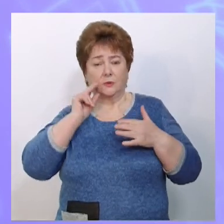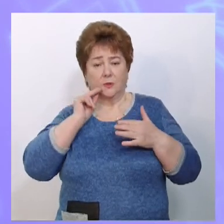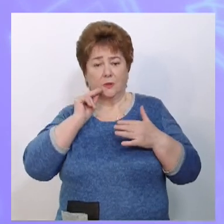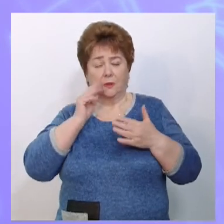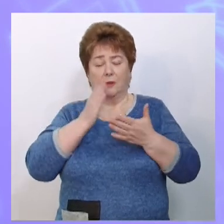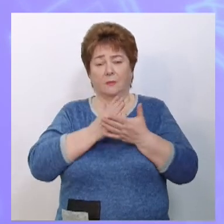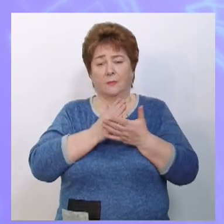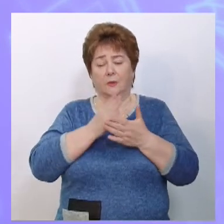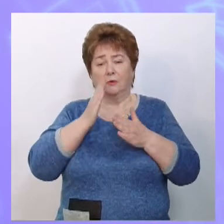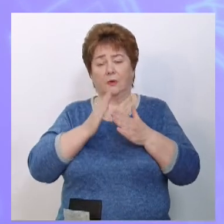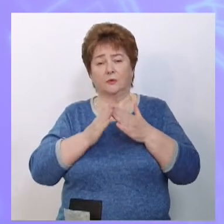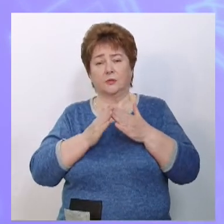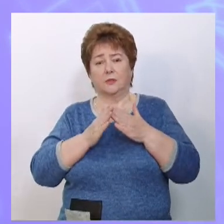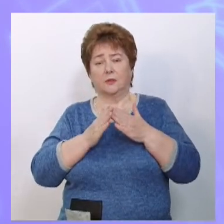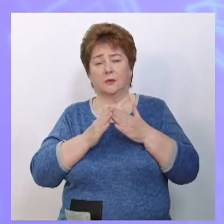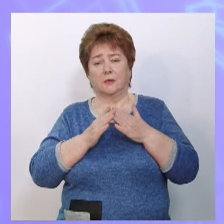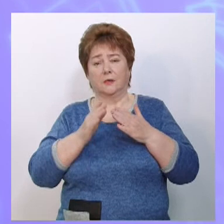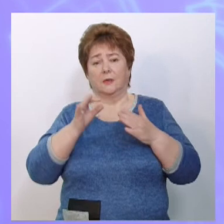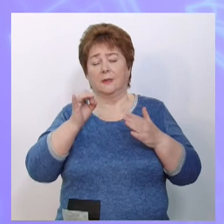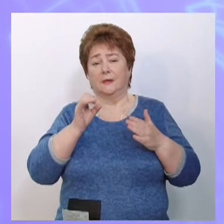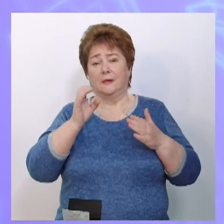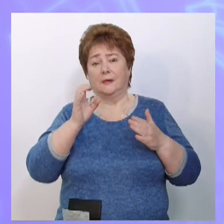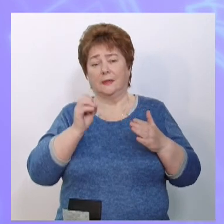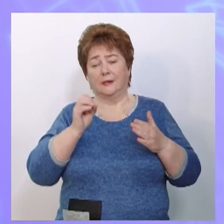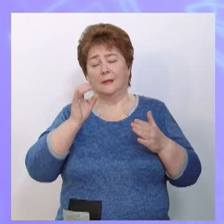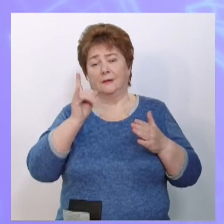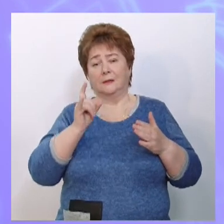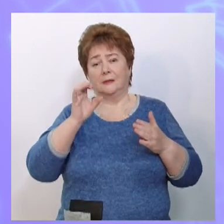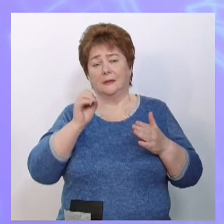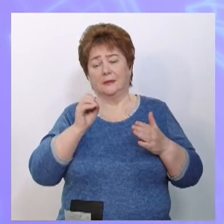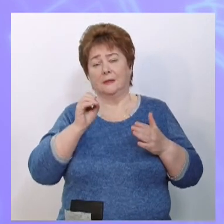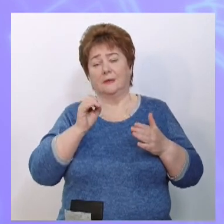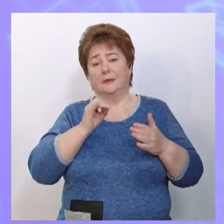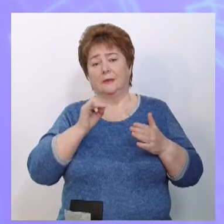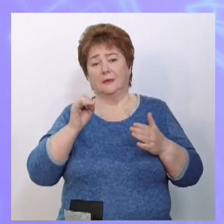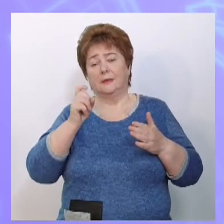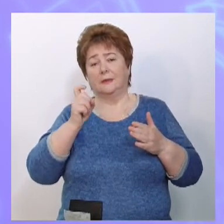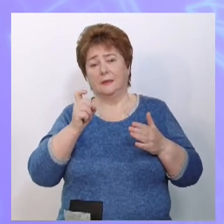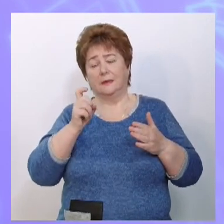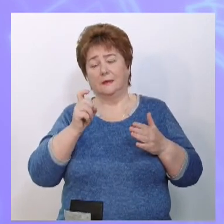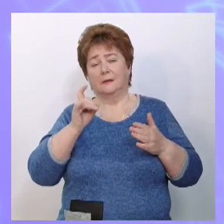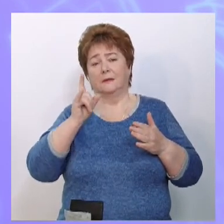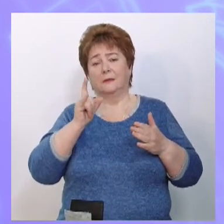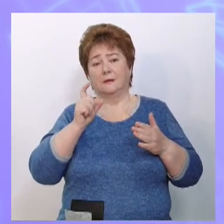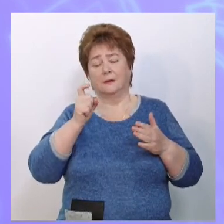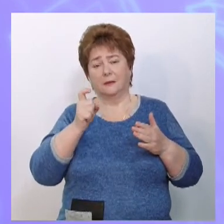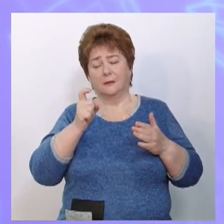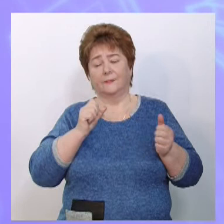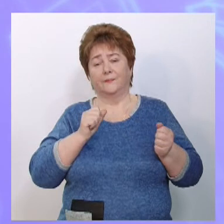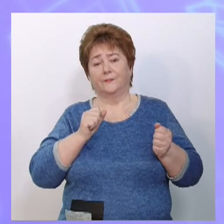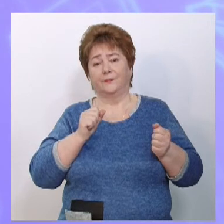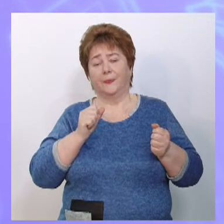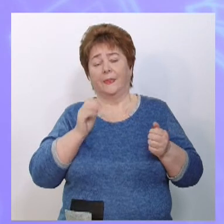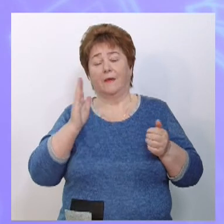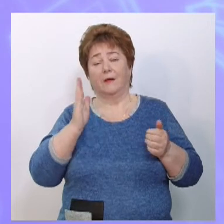числа имеют окончания «ие», «ые» и «их», «ых»?